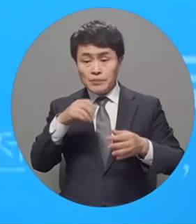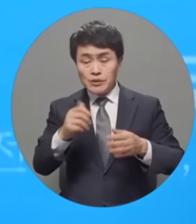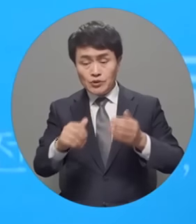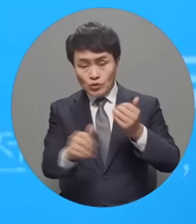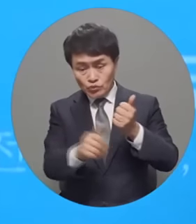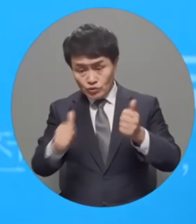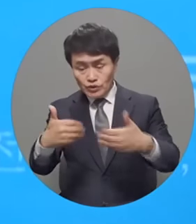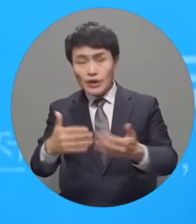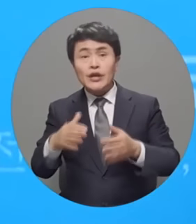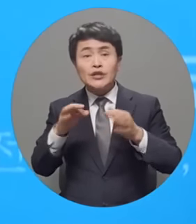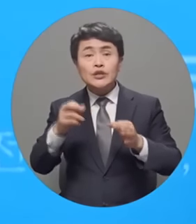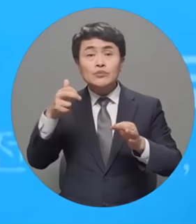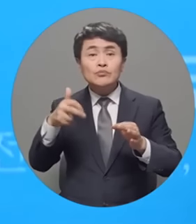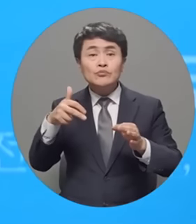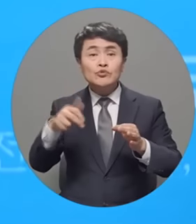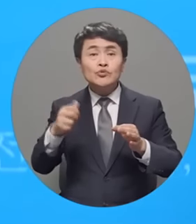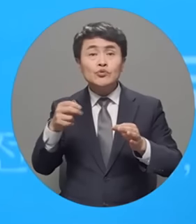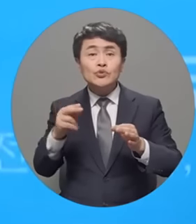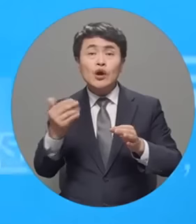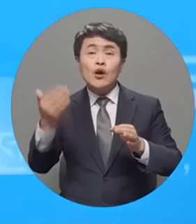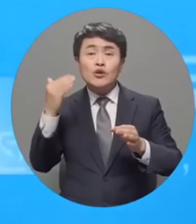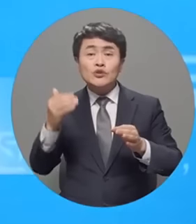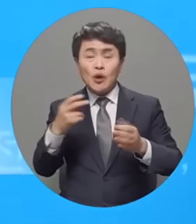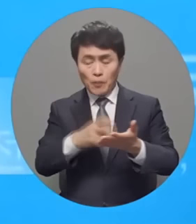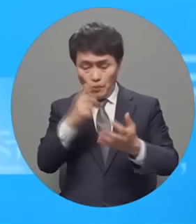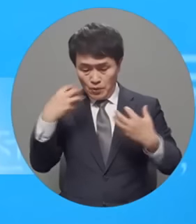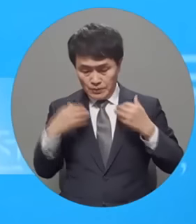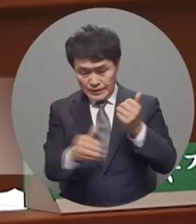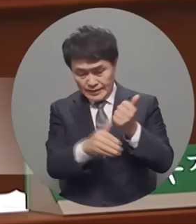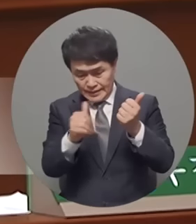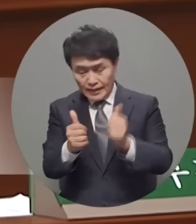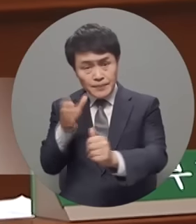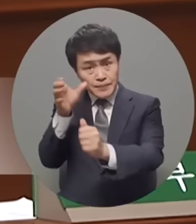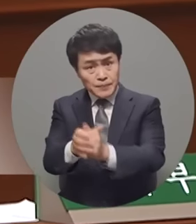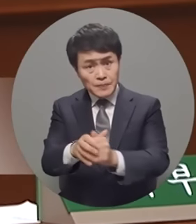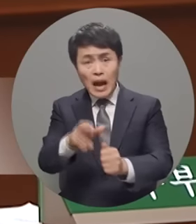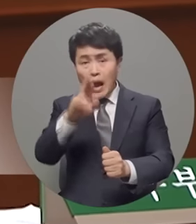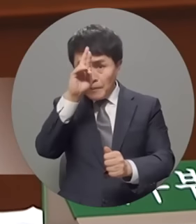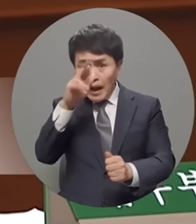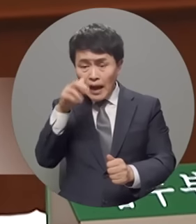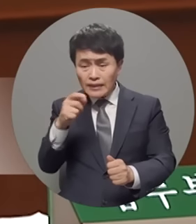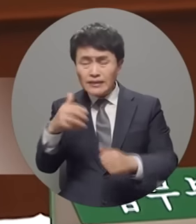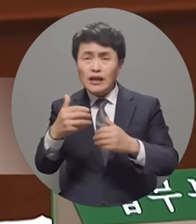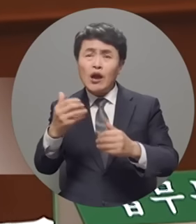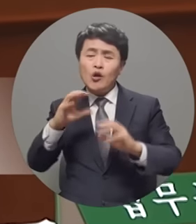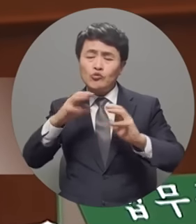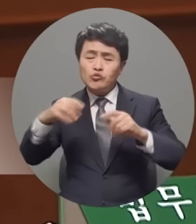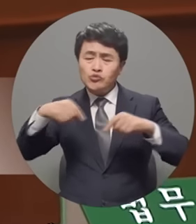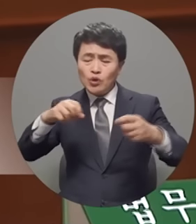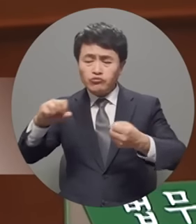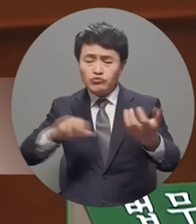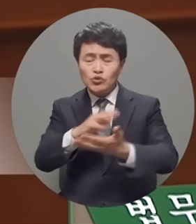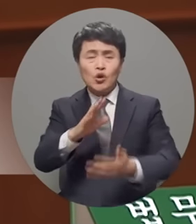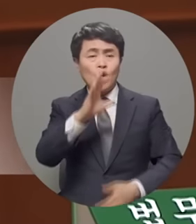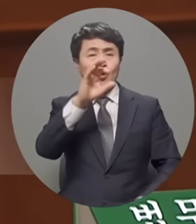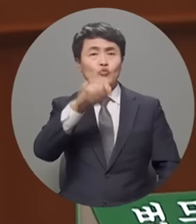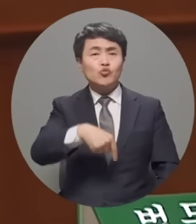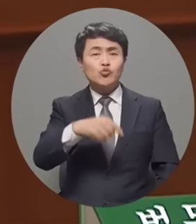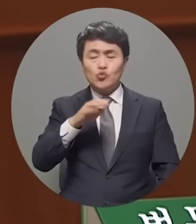임명할 걸로 알려졌습니다. 야당에선 박근혜 정부 시절 국정농단에 연루됐던 우병우 사단의